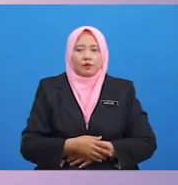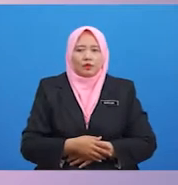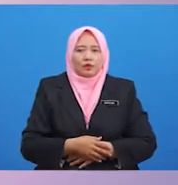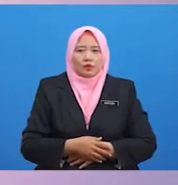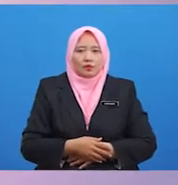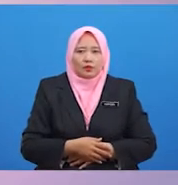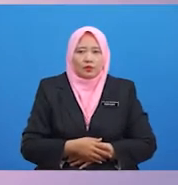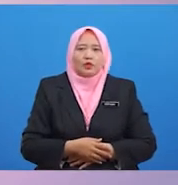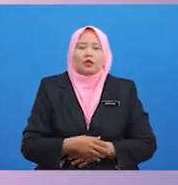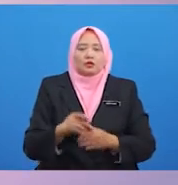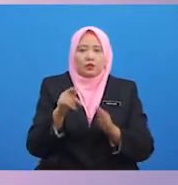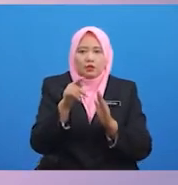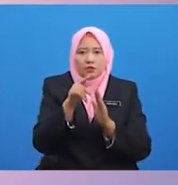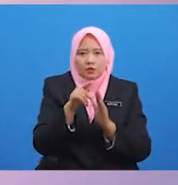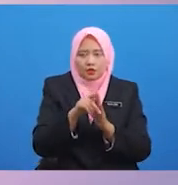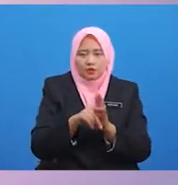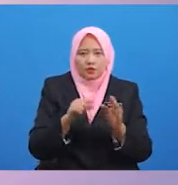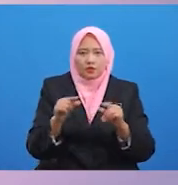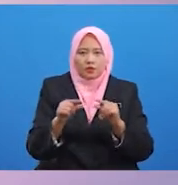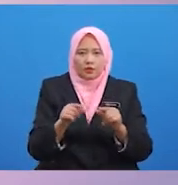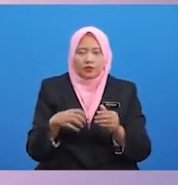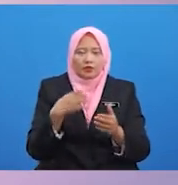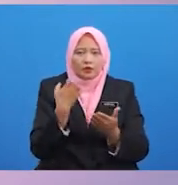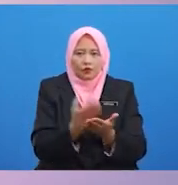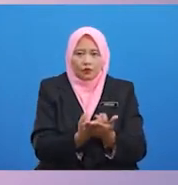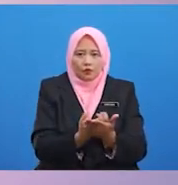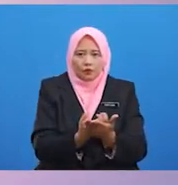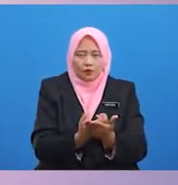murid-murid, kegiatan ekonomi tempatan